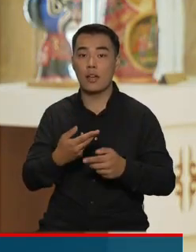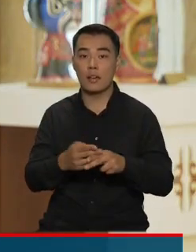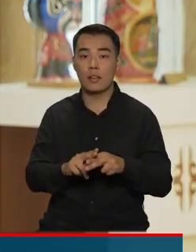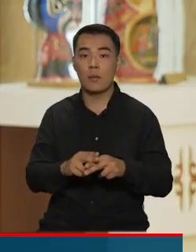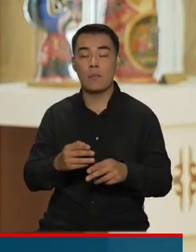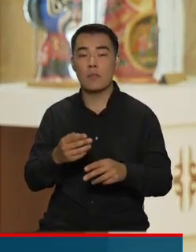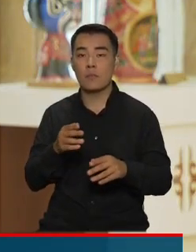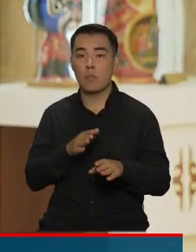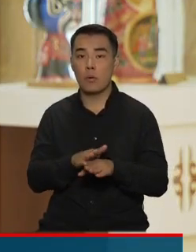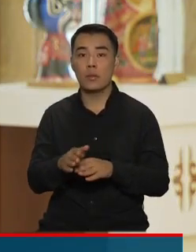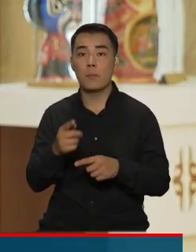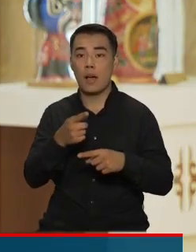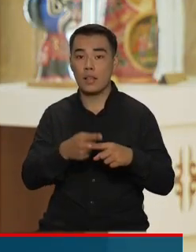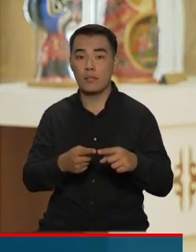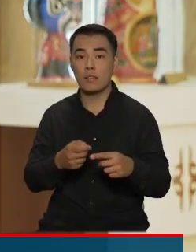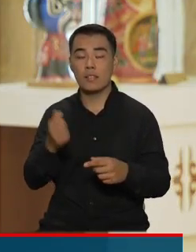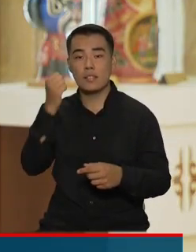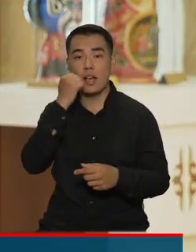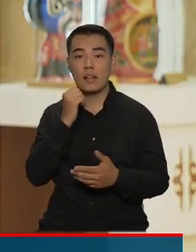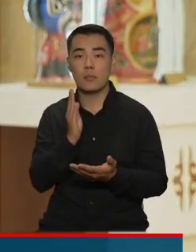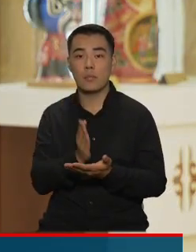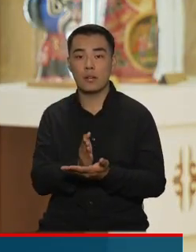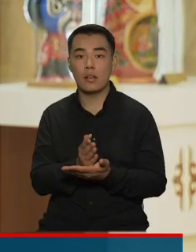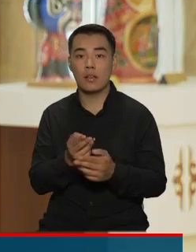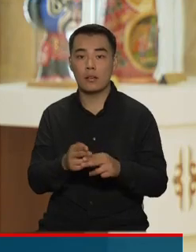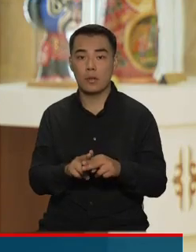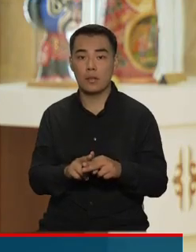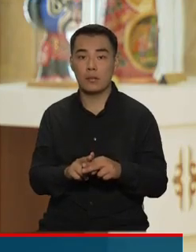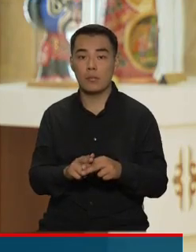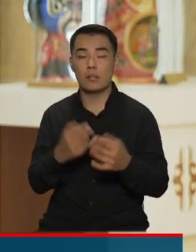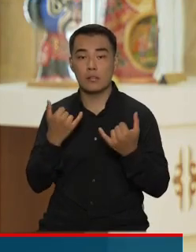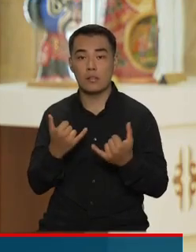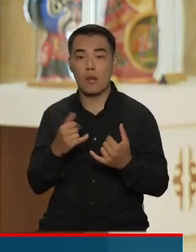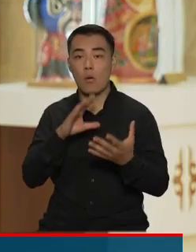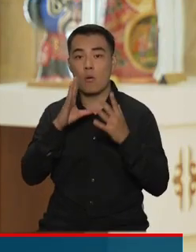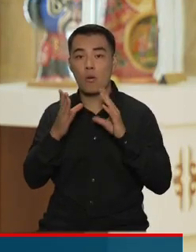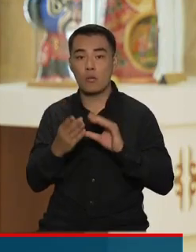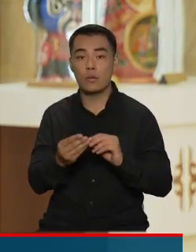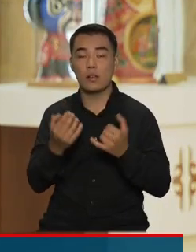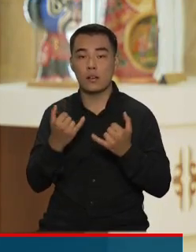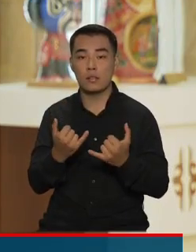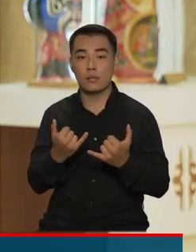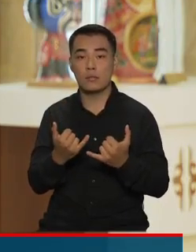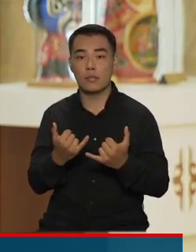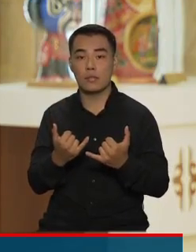тең жартысы ескі. Оларды бүгін жалпы